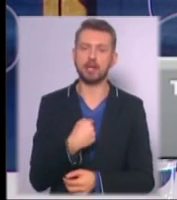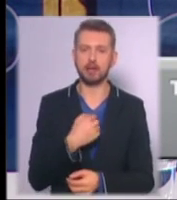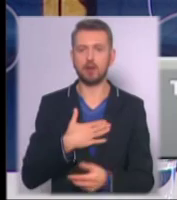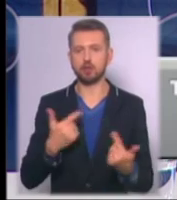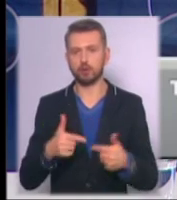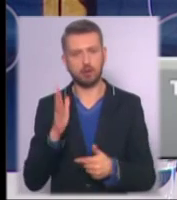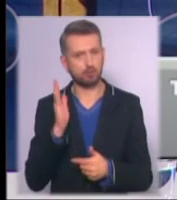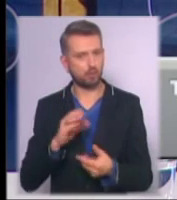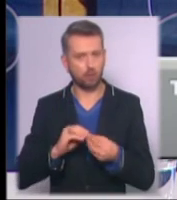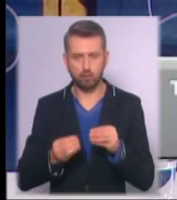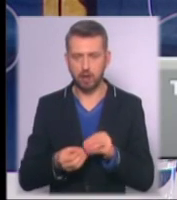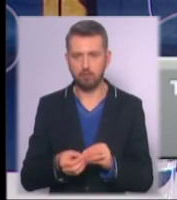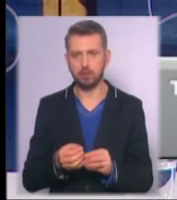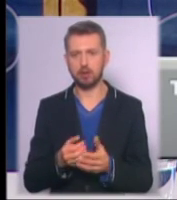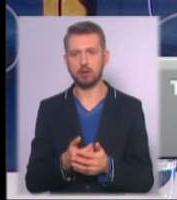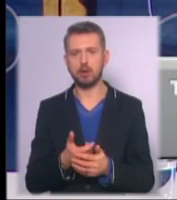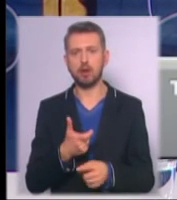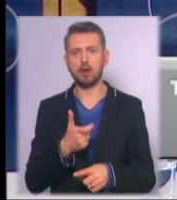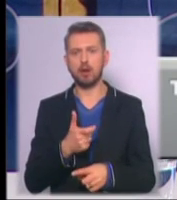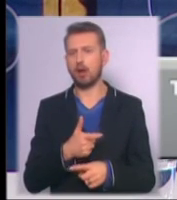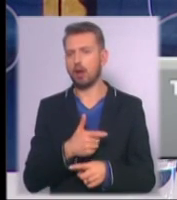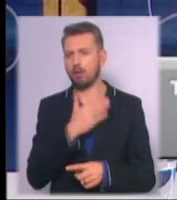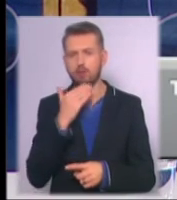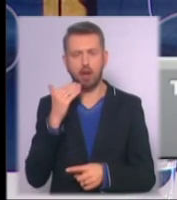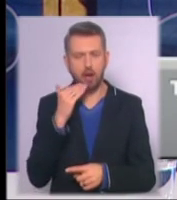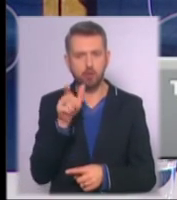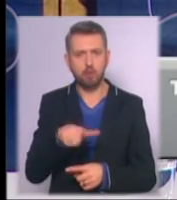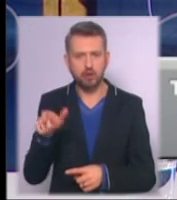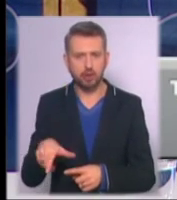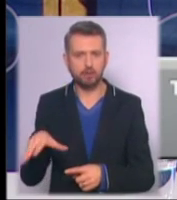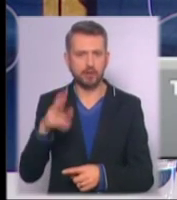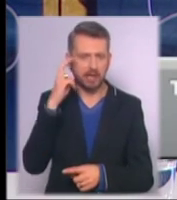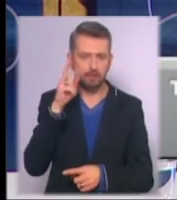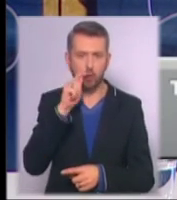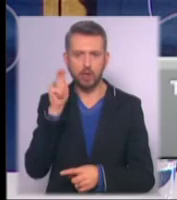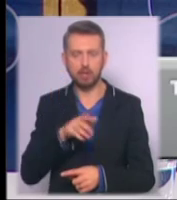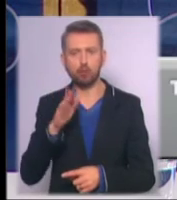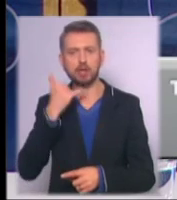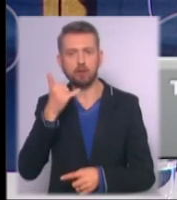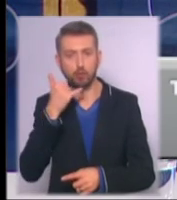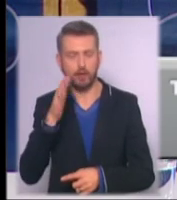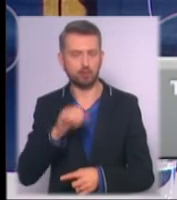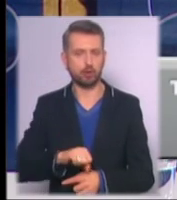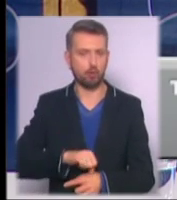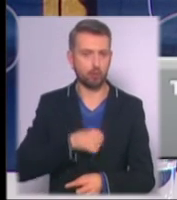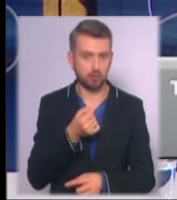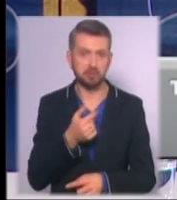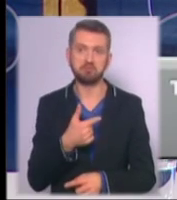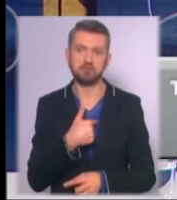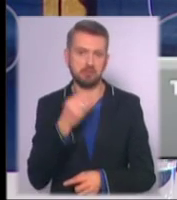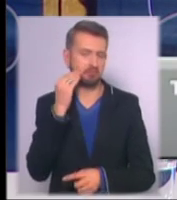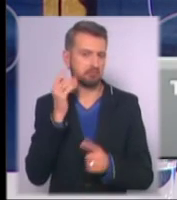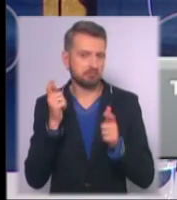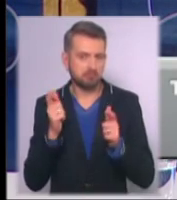буде не переливки, тому що величезна кількість мешканців не лише столиці, а всієї України будуть телефонувати і будуть обурені. Я з ними дещо